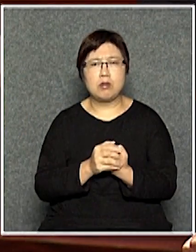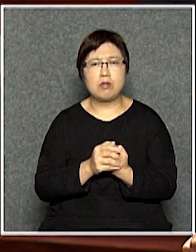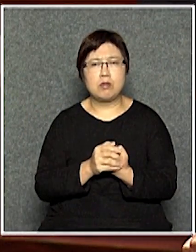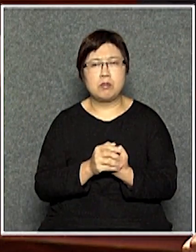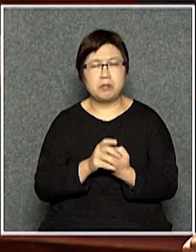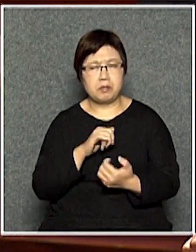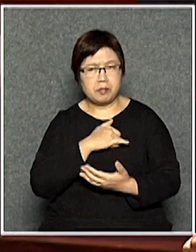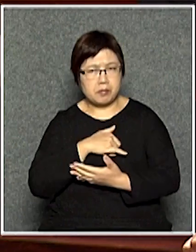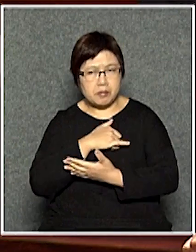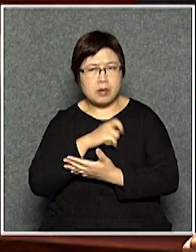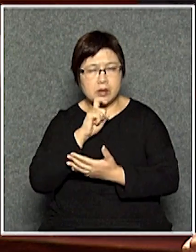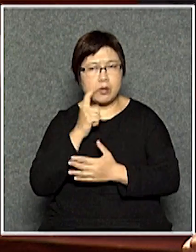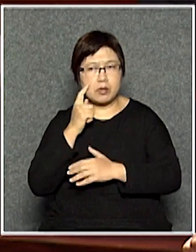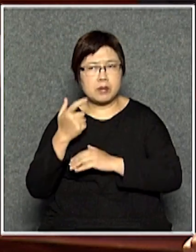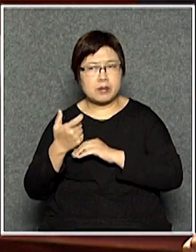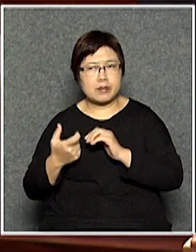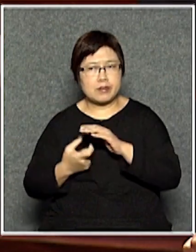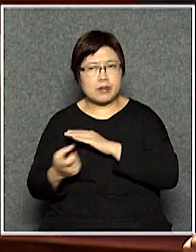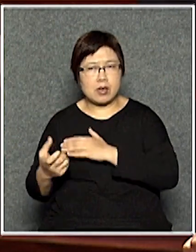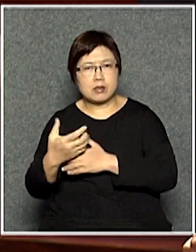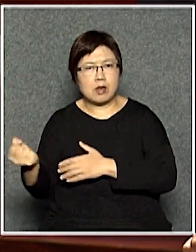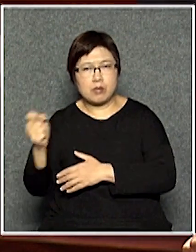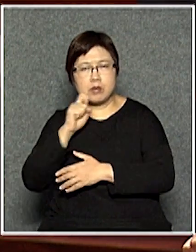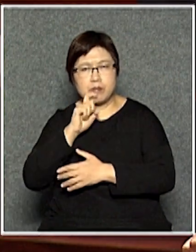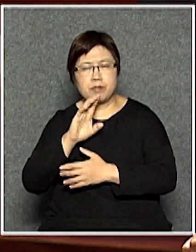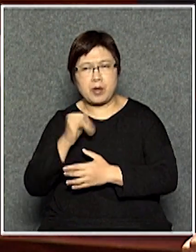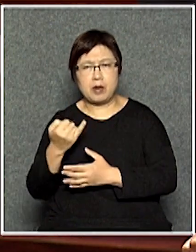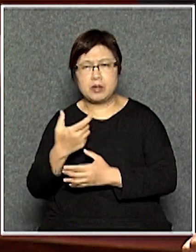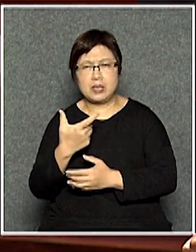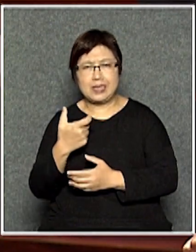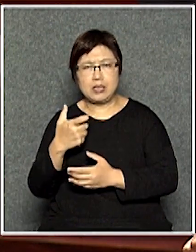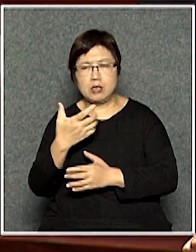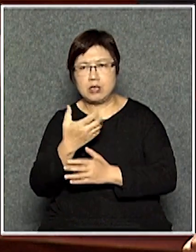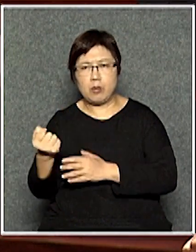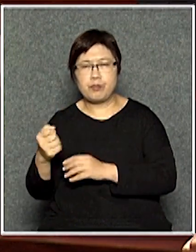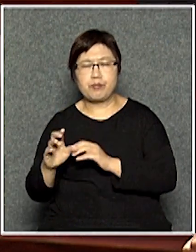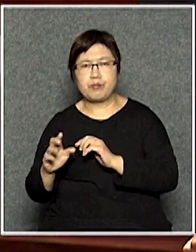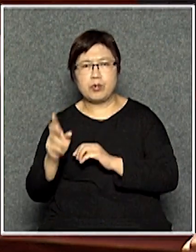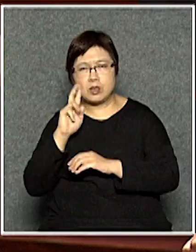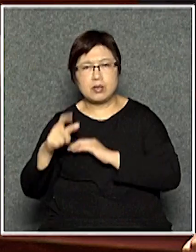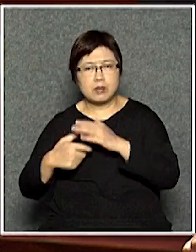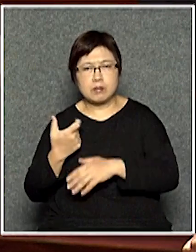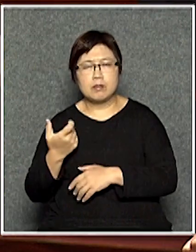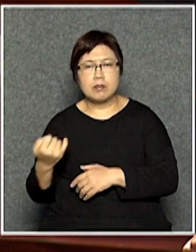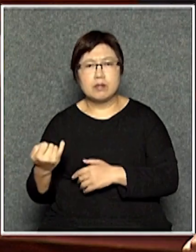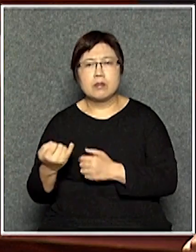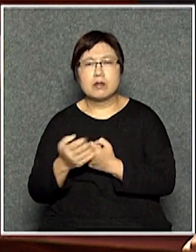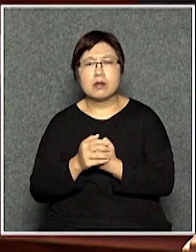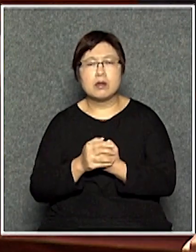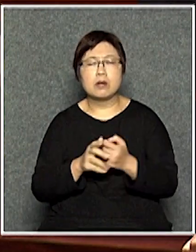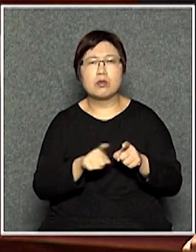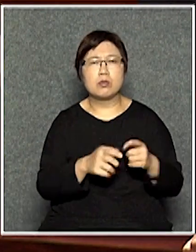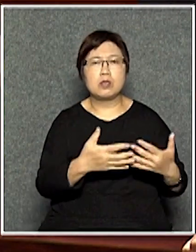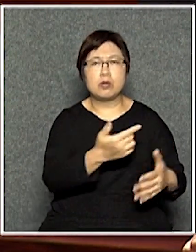嫌是受賄諸如此類，不適當收錢等等。但是正如我們很多同事都指